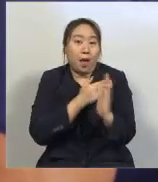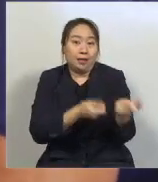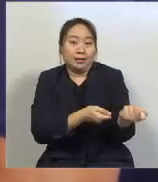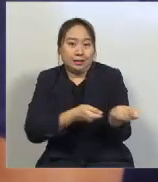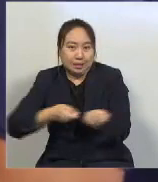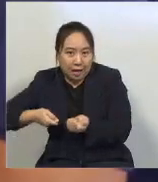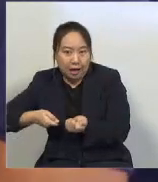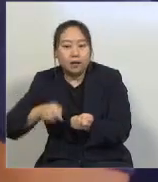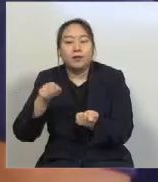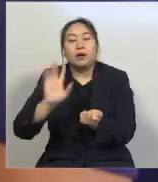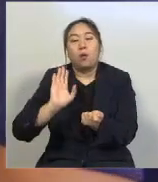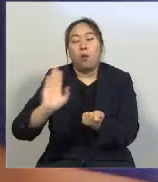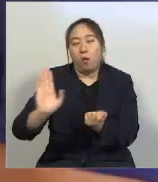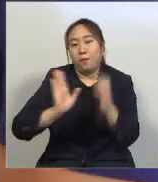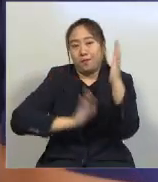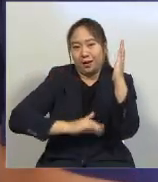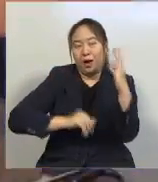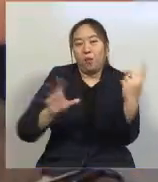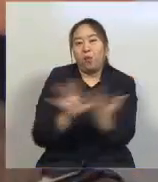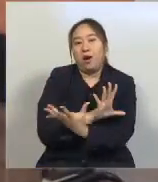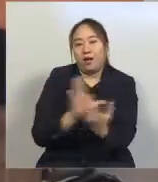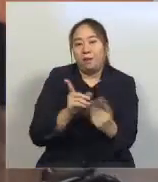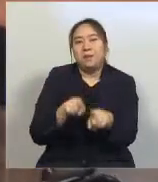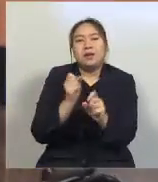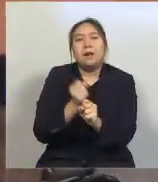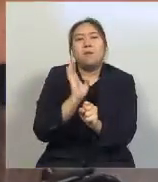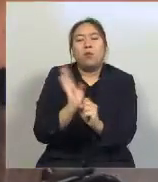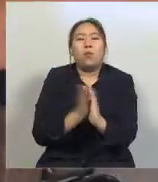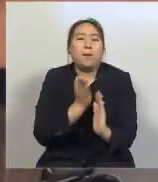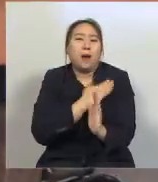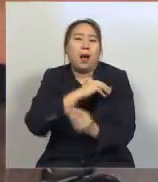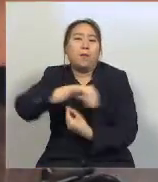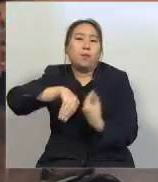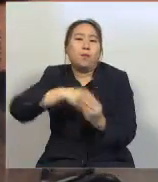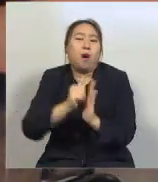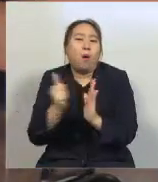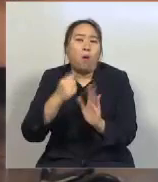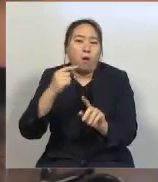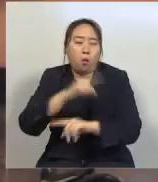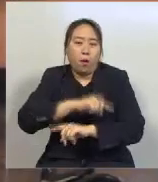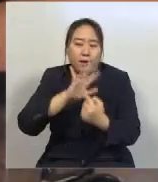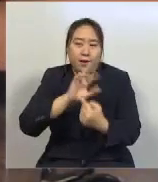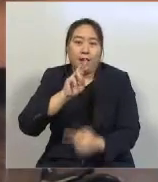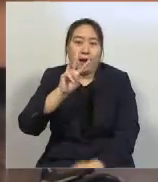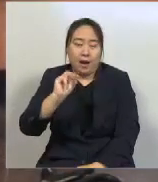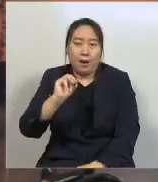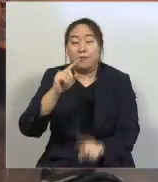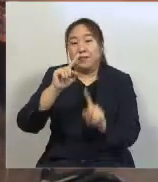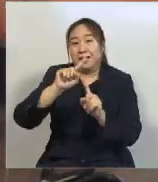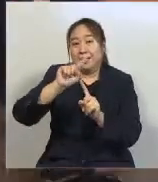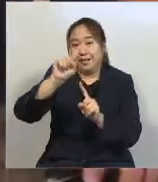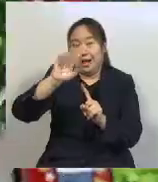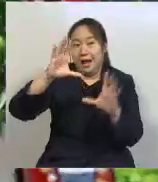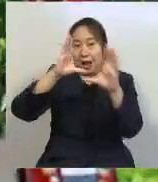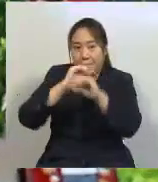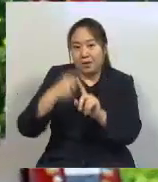ถิ่นของชาวใต้ซึ่งเป็นประเพณีทำบุญในวันออกพรรษาตรงกับวันแรม1ค่ำเดือน11เชื่อกันว่าเมื่อครั้